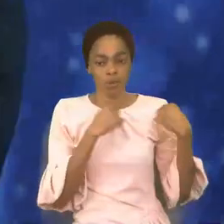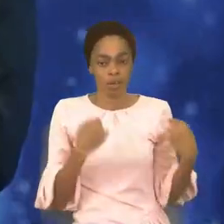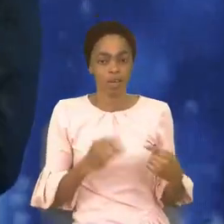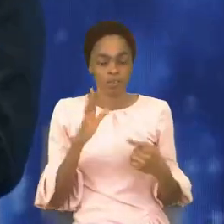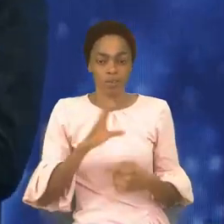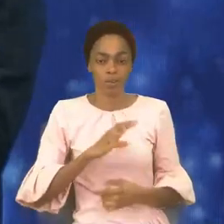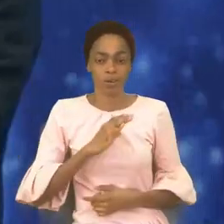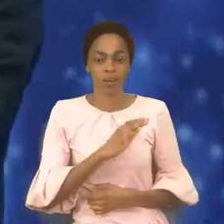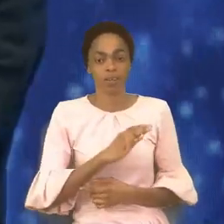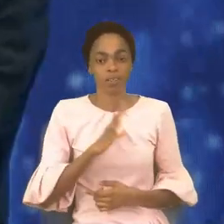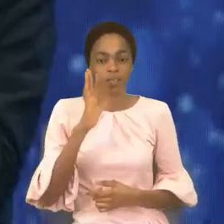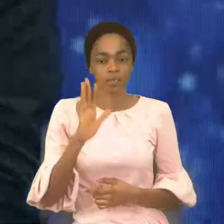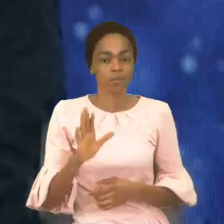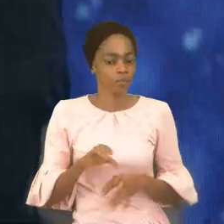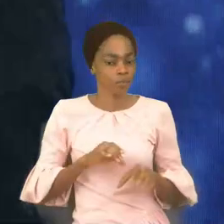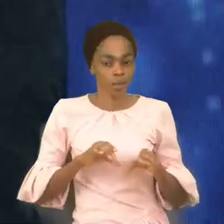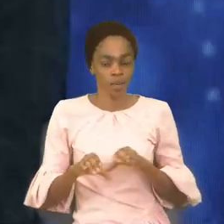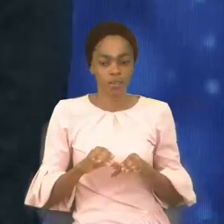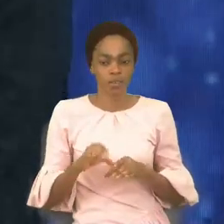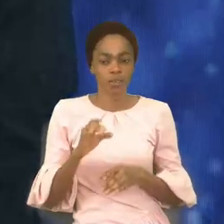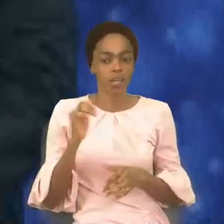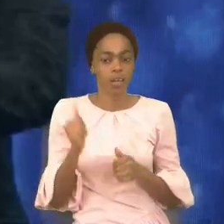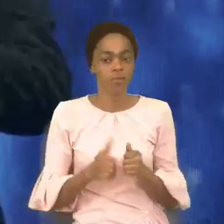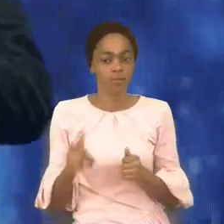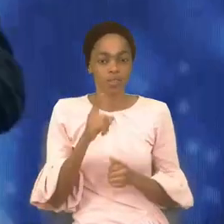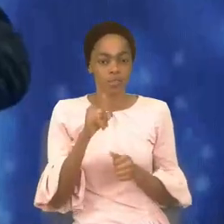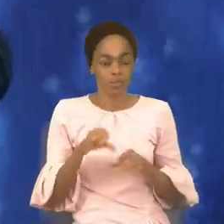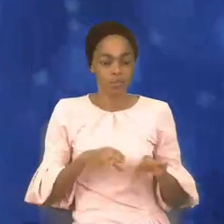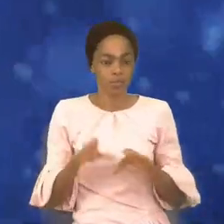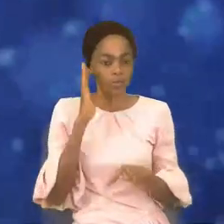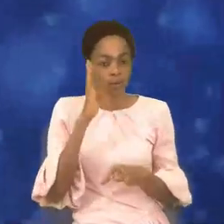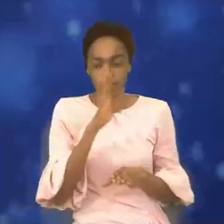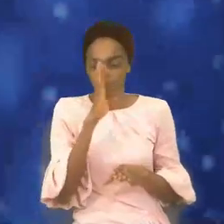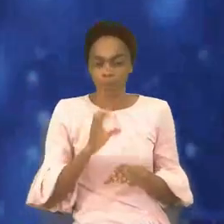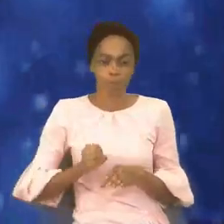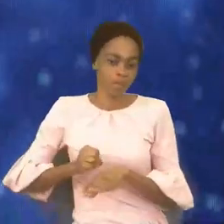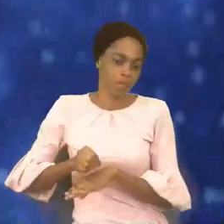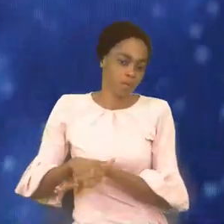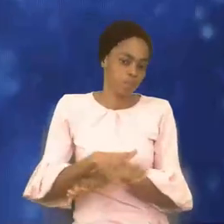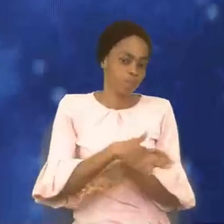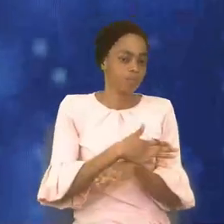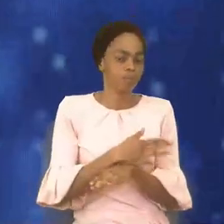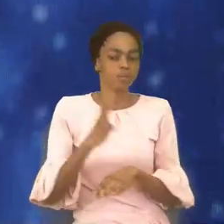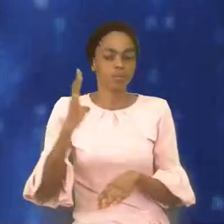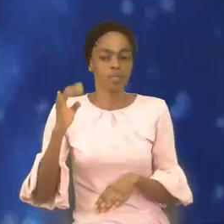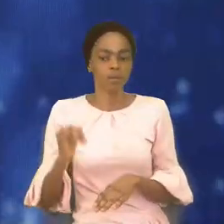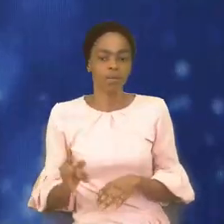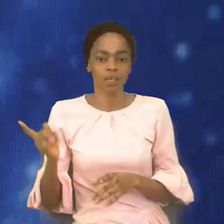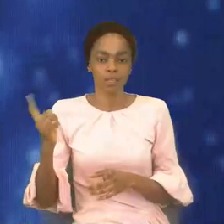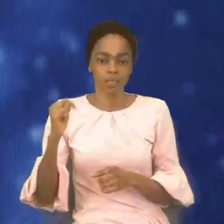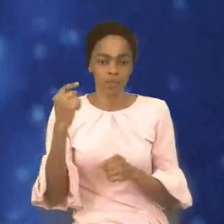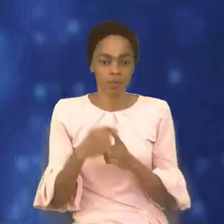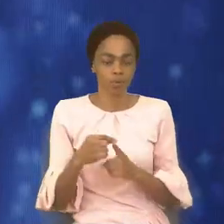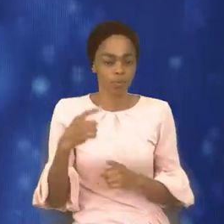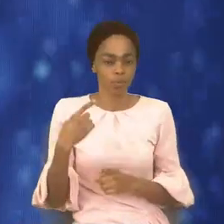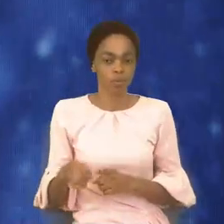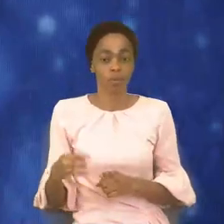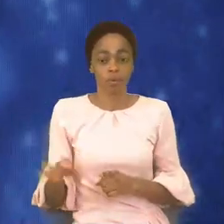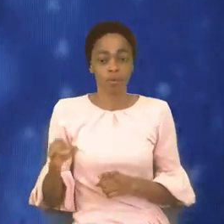caractère, ton comportement et tout ce qui te concerne dans tout ce que tu fais soit imparti par la parole de